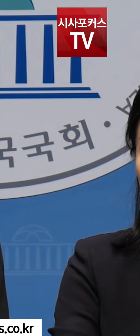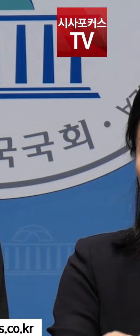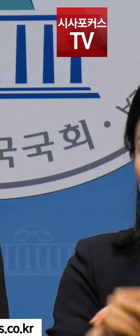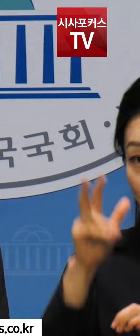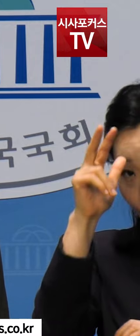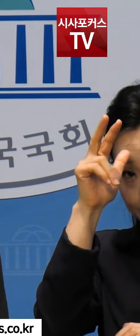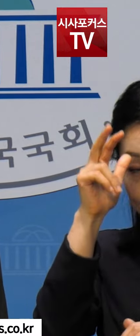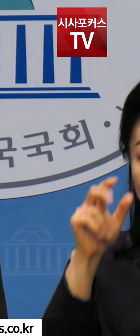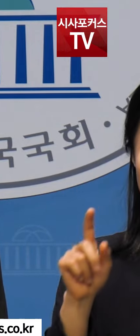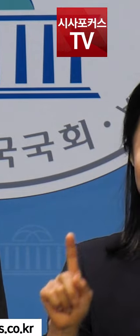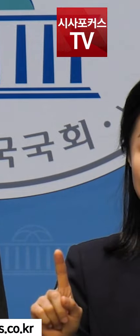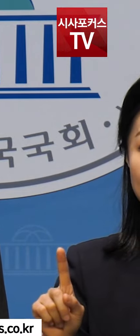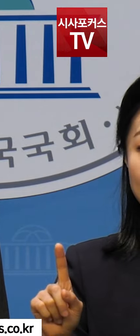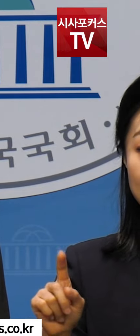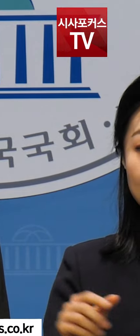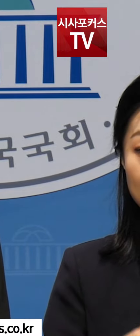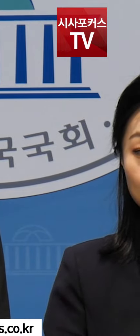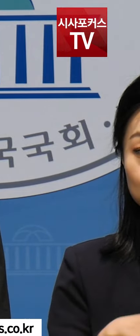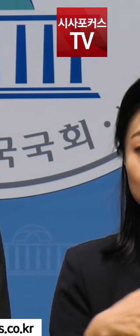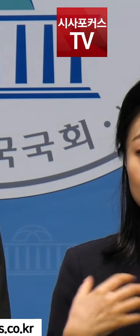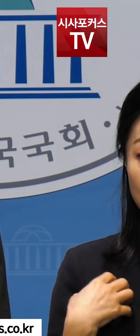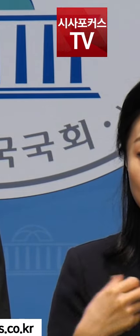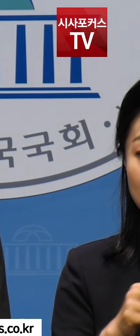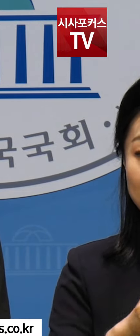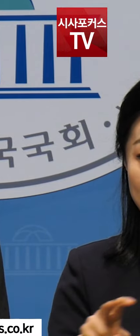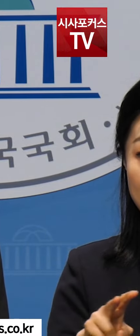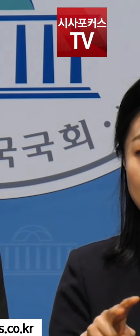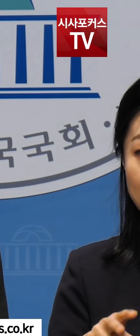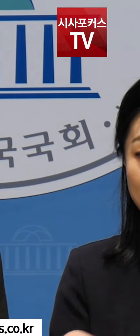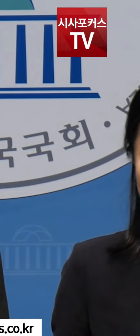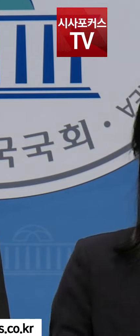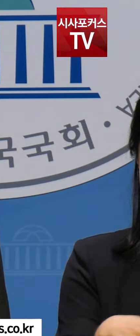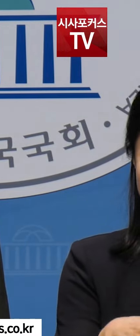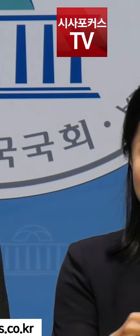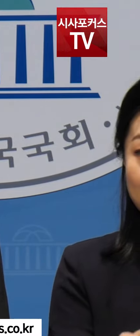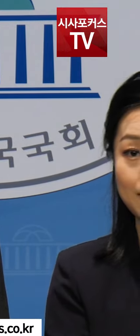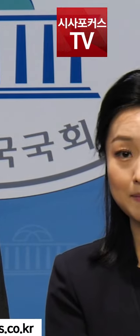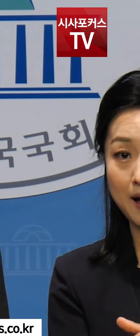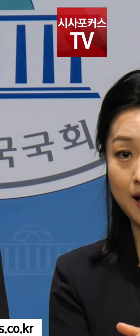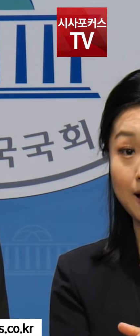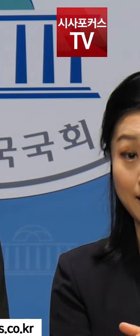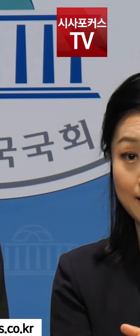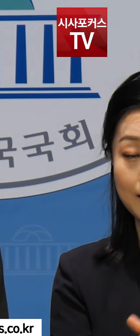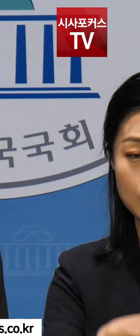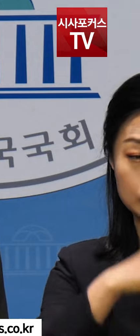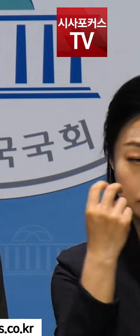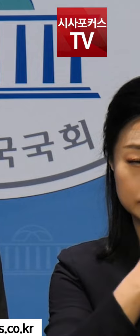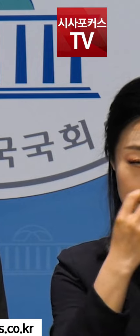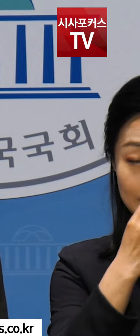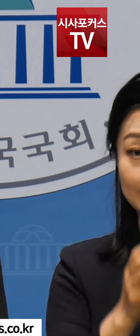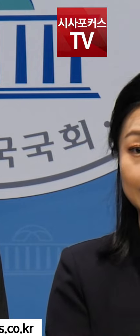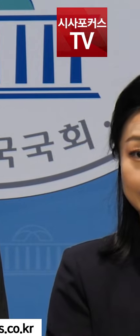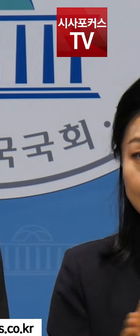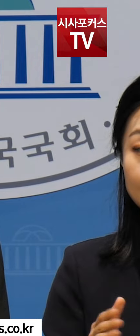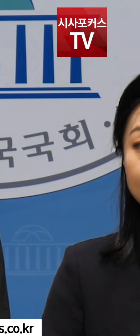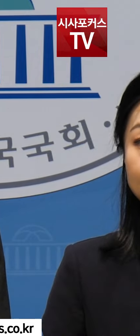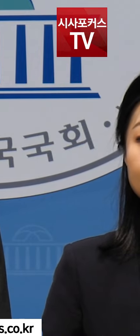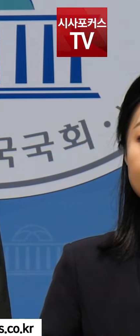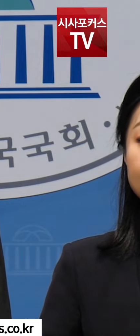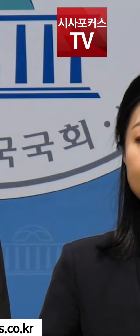좌검찰 우경찰을 통하여 전 정권과 야당에 대한 어마무시하고 무지막지한 수사를 자행하고